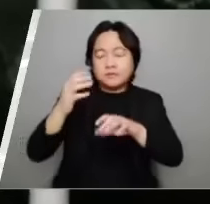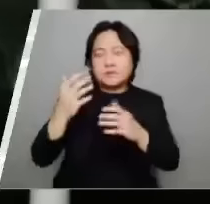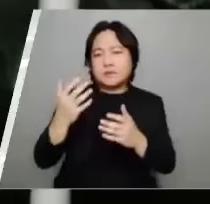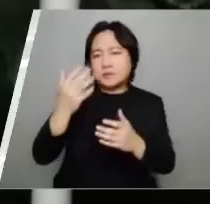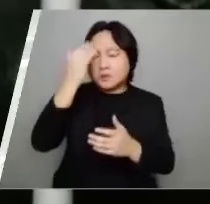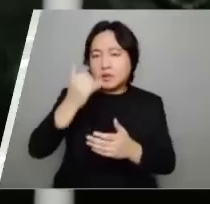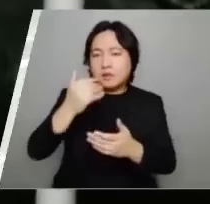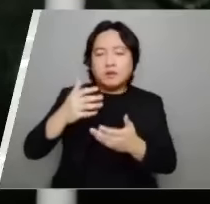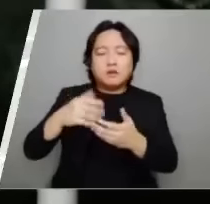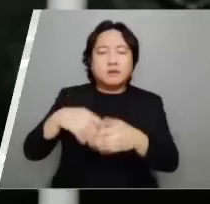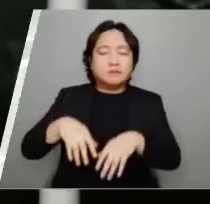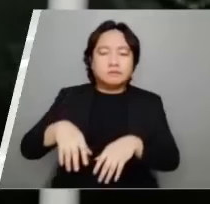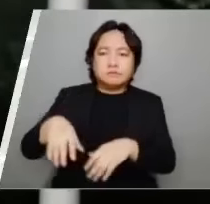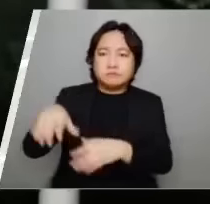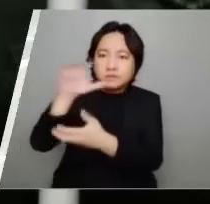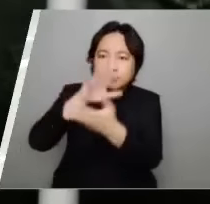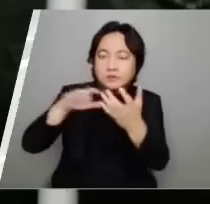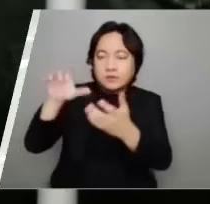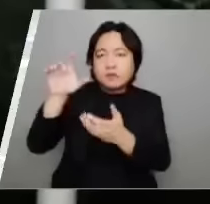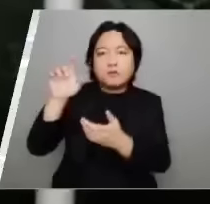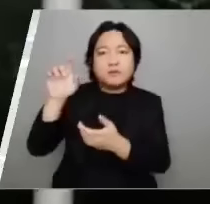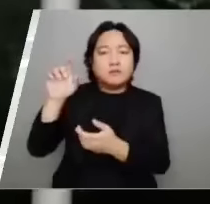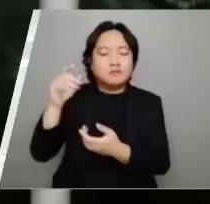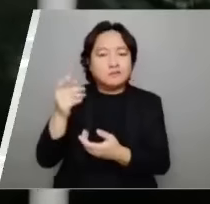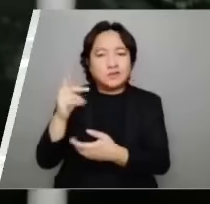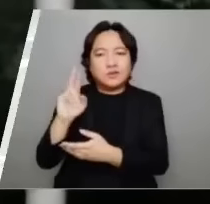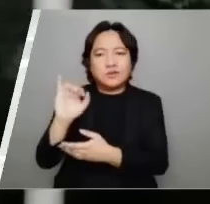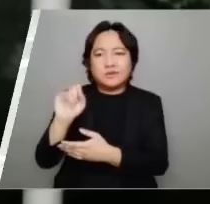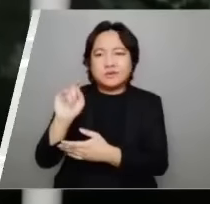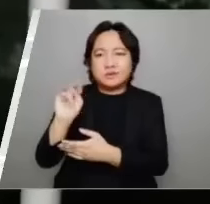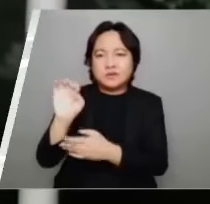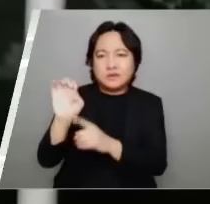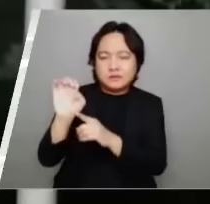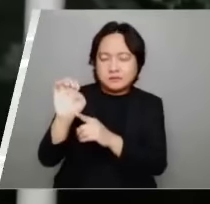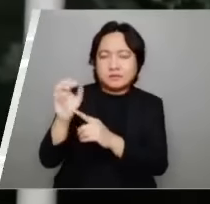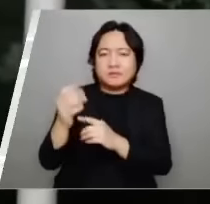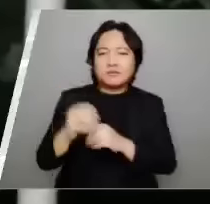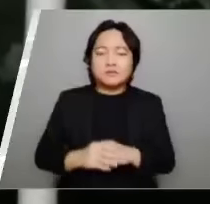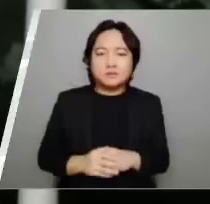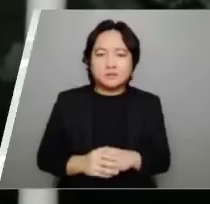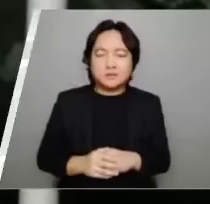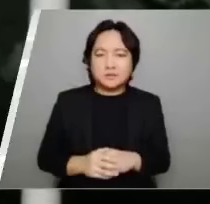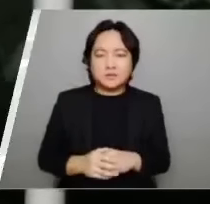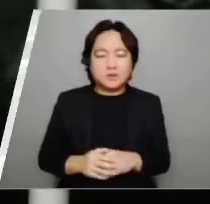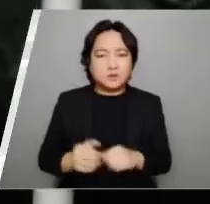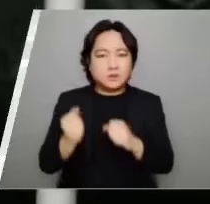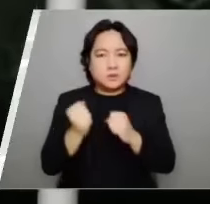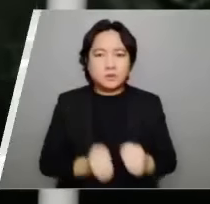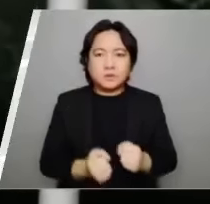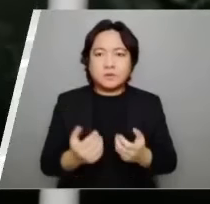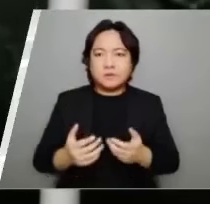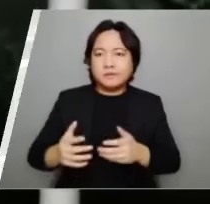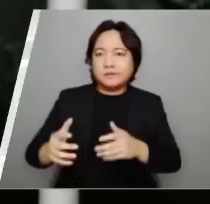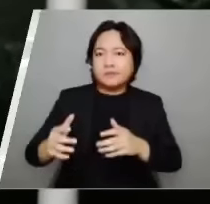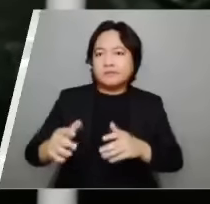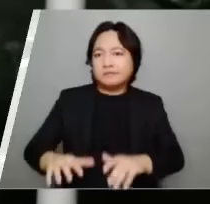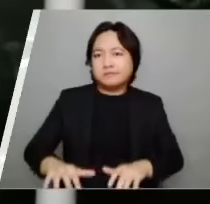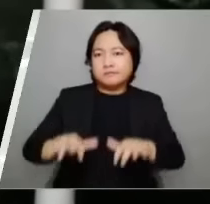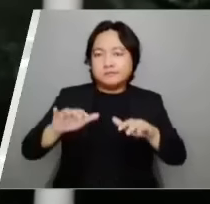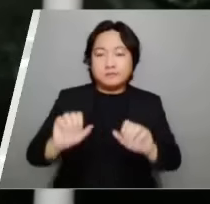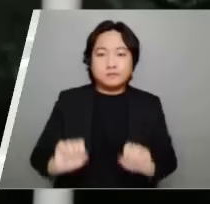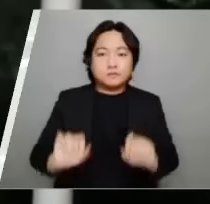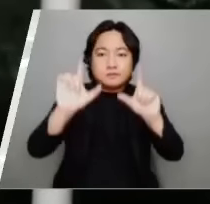aking likuran, dito sa Barangay May Sulaw ay makikita natin yung malakas na pagragasa ng baha dito. At live mula rito sa